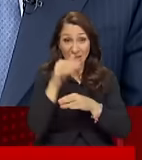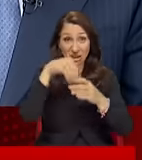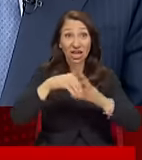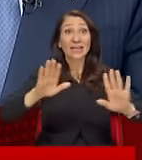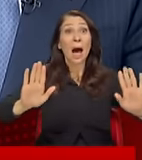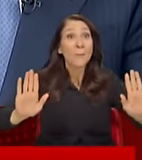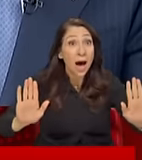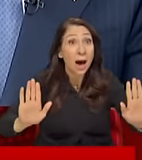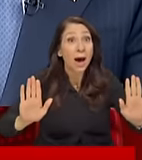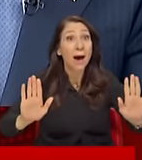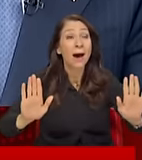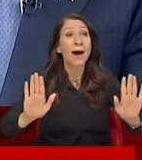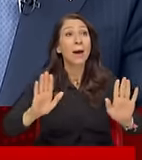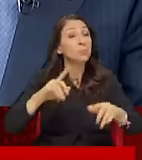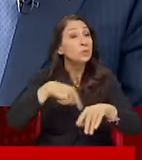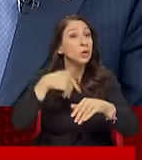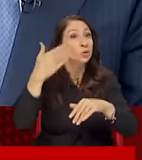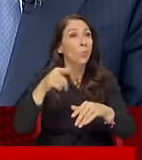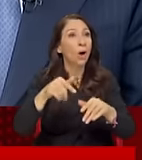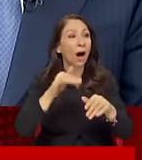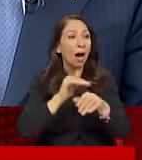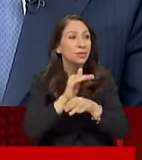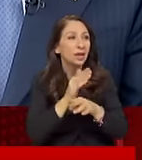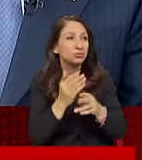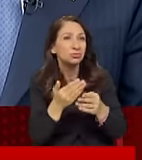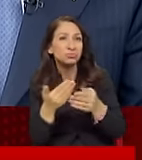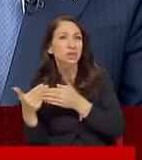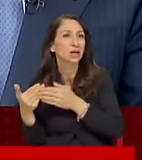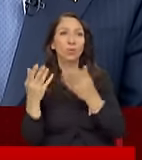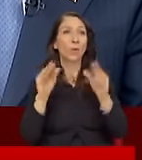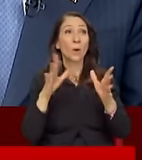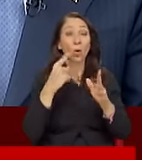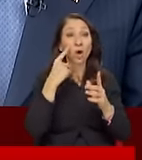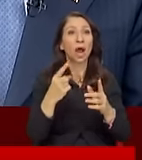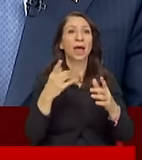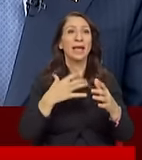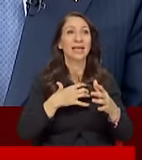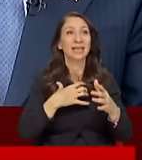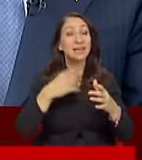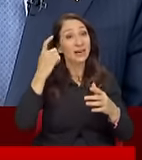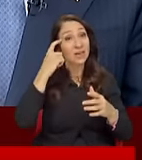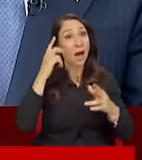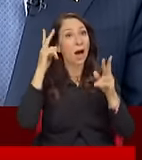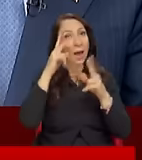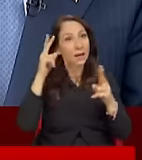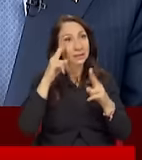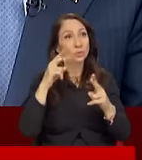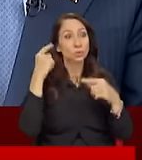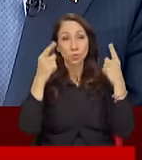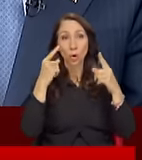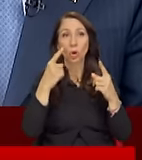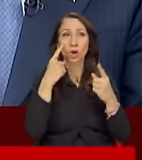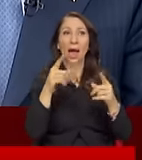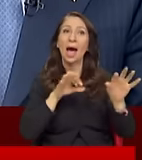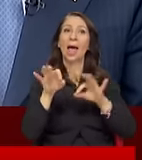ama bir süre sonra biz bu hayattan çekilebiliriz. Ona göre her şeyinizi, kafanızı, hayal dünyanızı, düşüncelerinizi